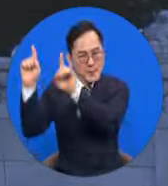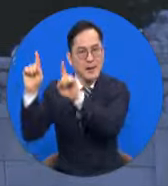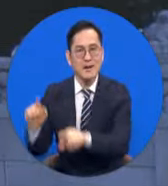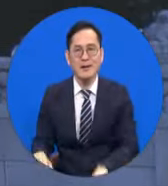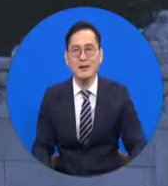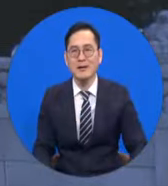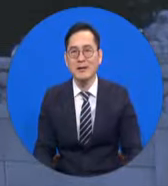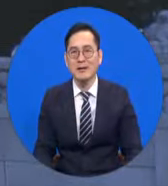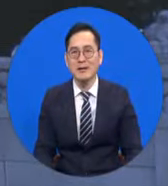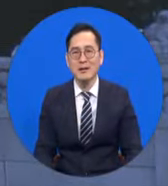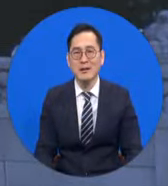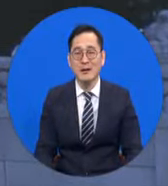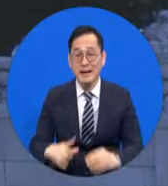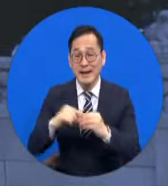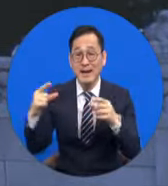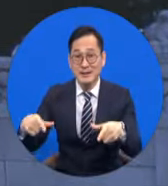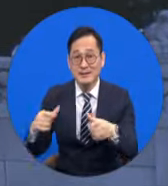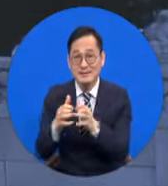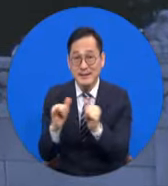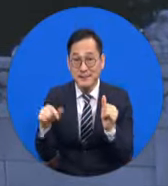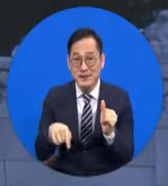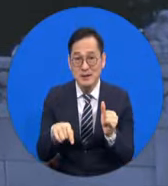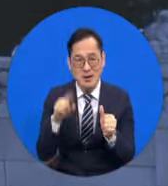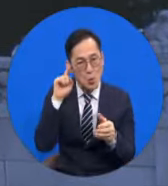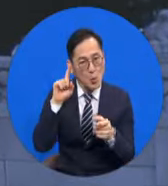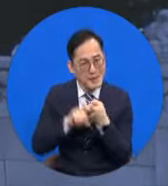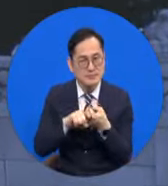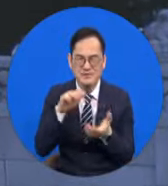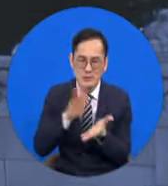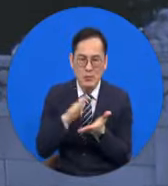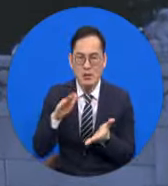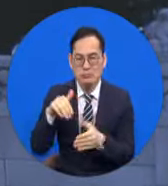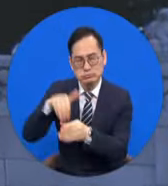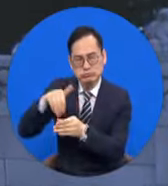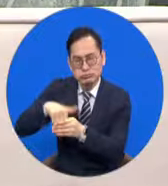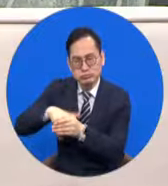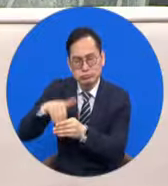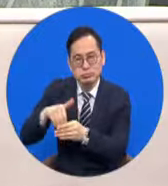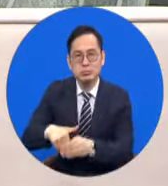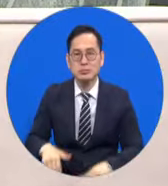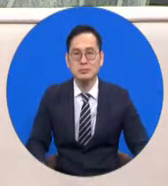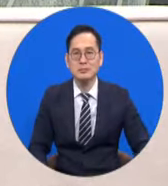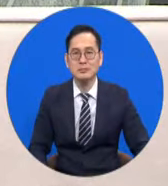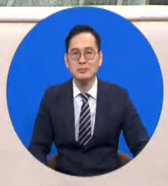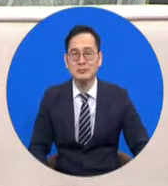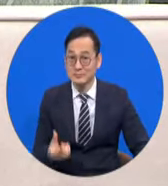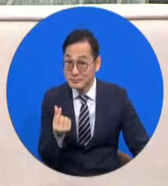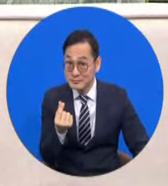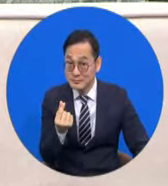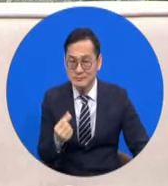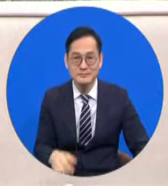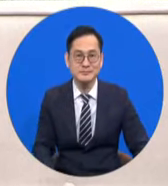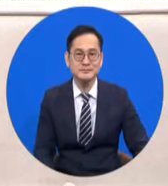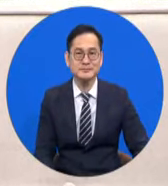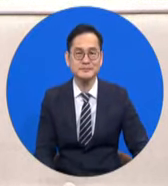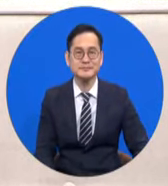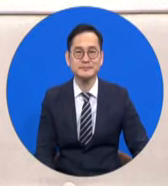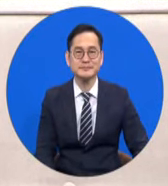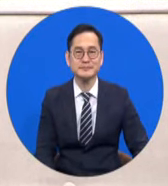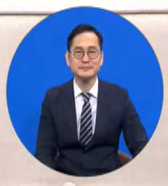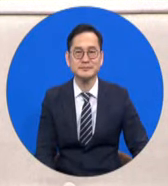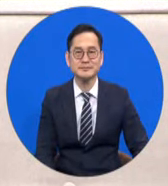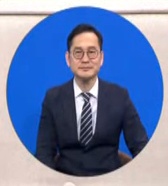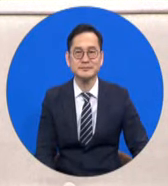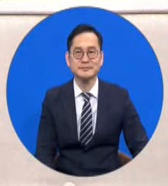계양 주민들이 엄청난 관심을 갖고 이 투표에 지금 참여하고 있다. 이렇게 봐야 됩니까? 네. 사실은 이제 뭐 우리 한동훈 비대위원장이